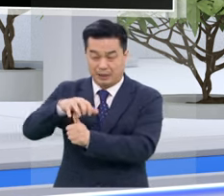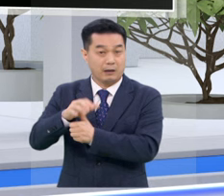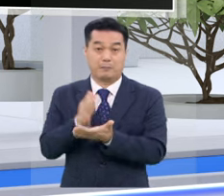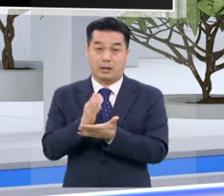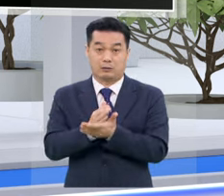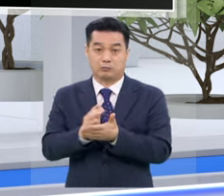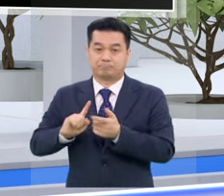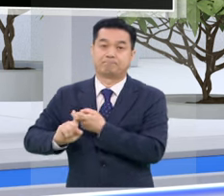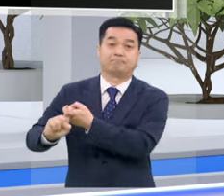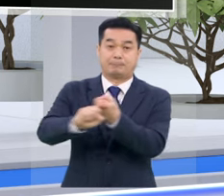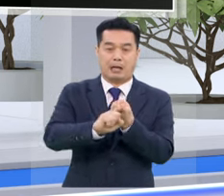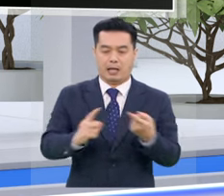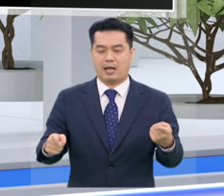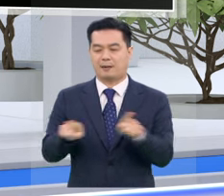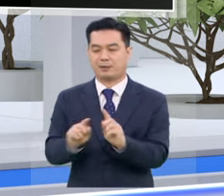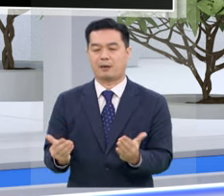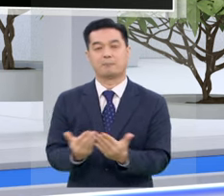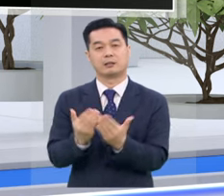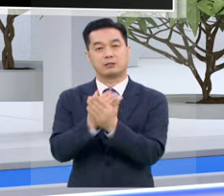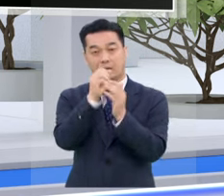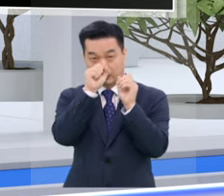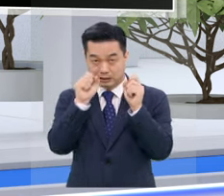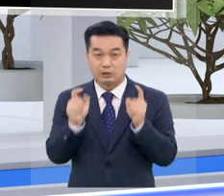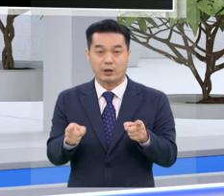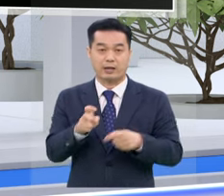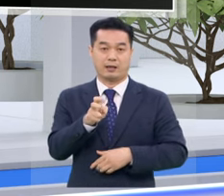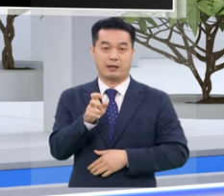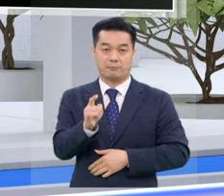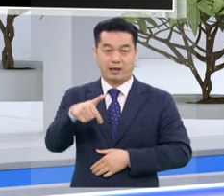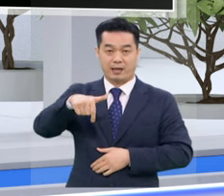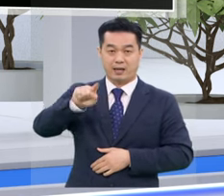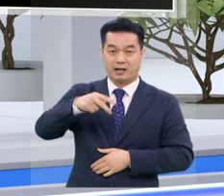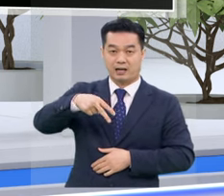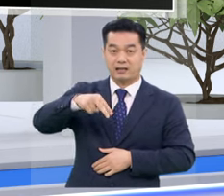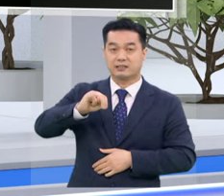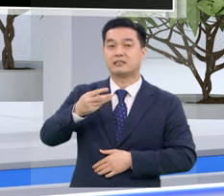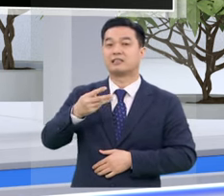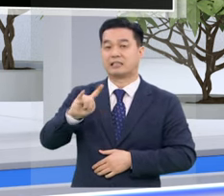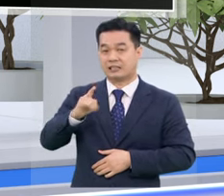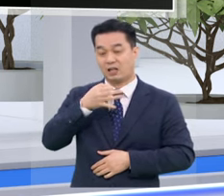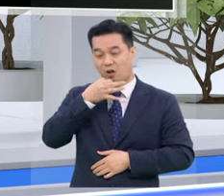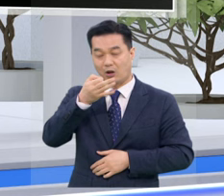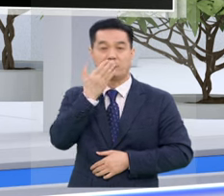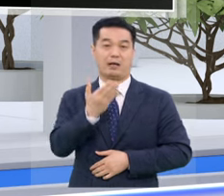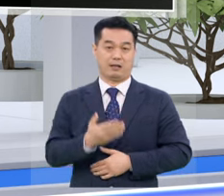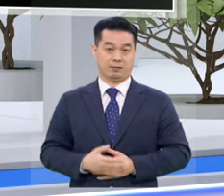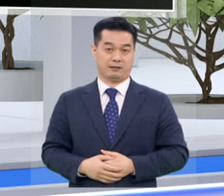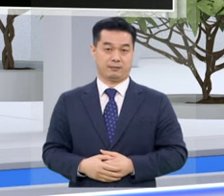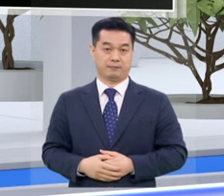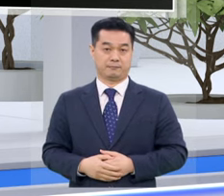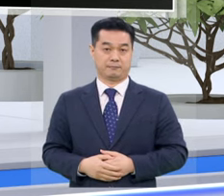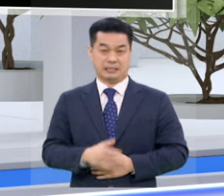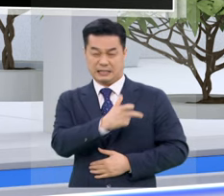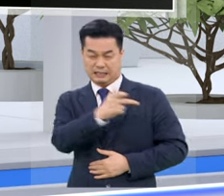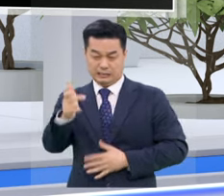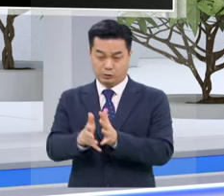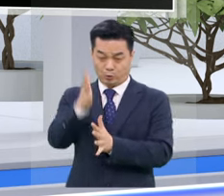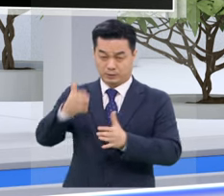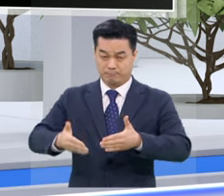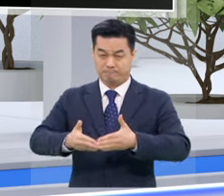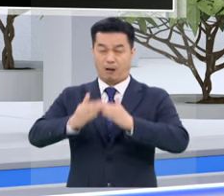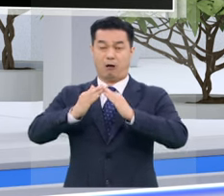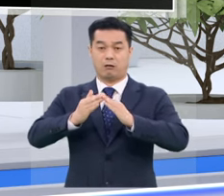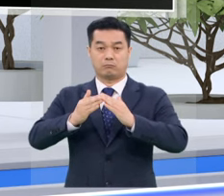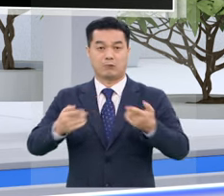통해 함께 발전할 기회가 메가 시티라고 할 수 있습니다 메가시티 구축의 기본은